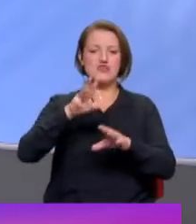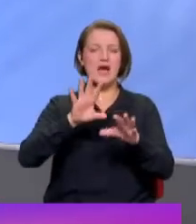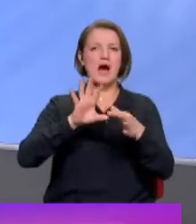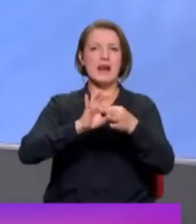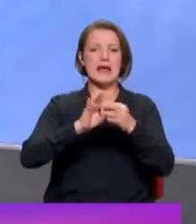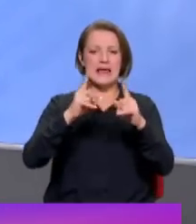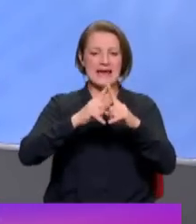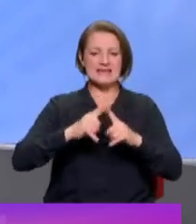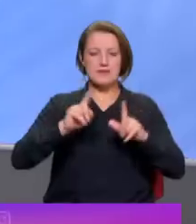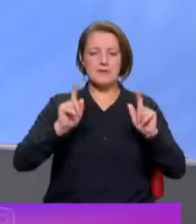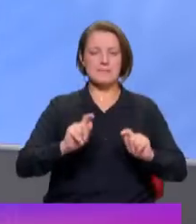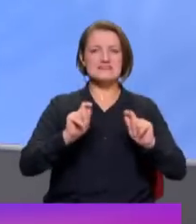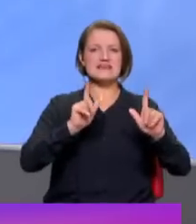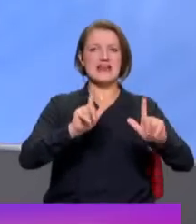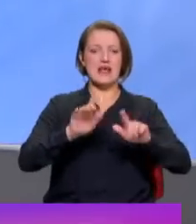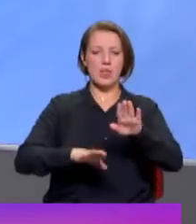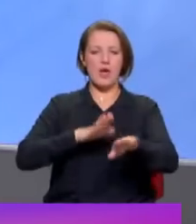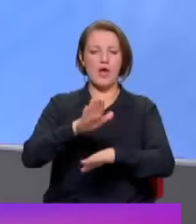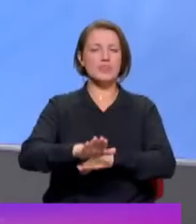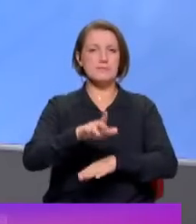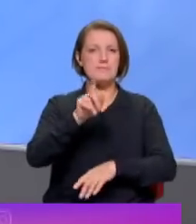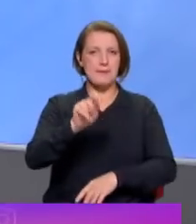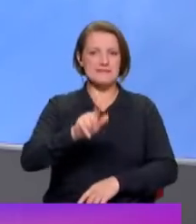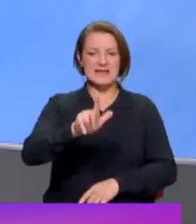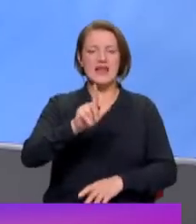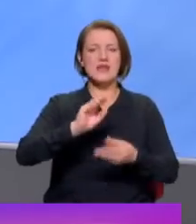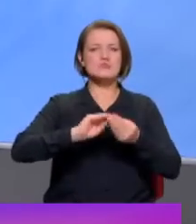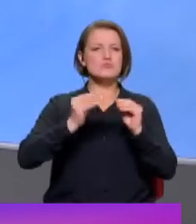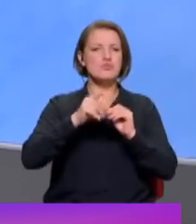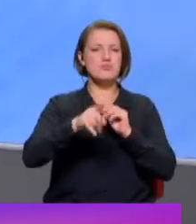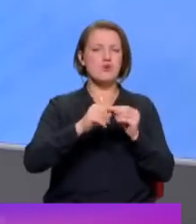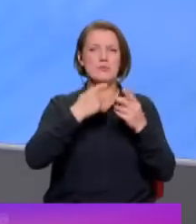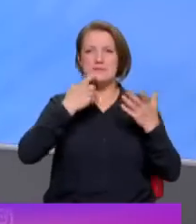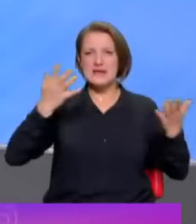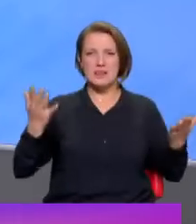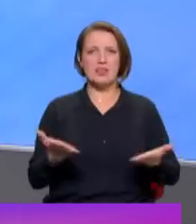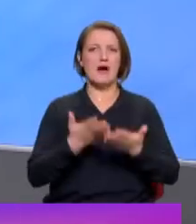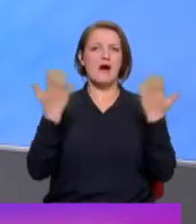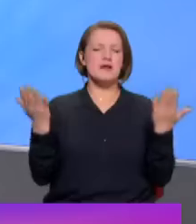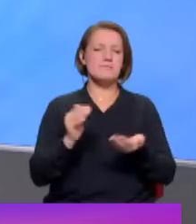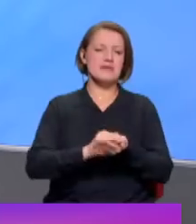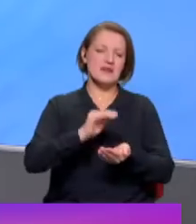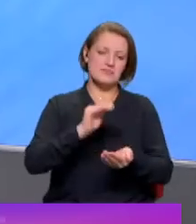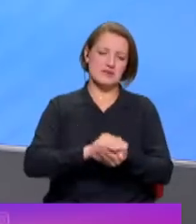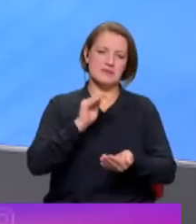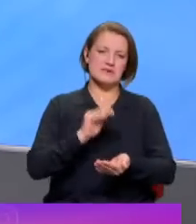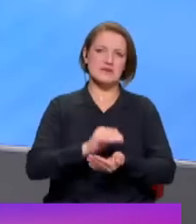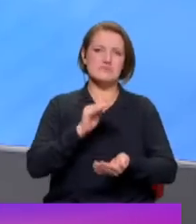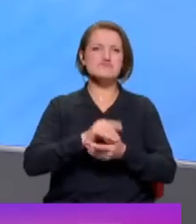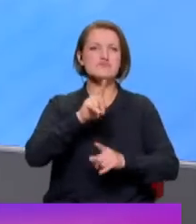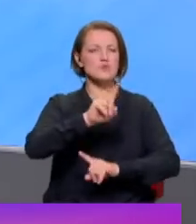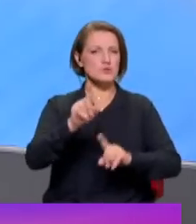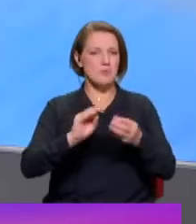hesap yapması gereken adım atması gereken insanlar bu sorunu yıllardır birikerek çoğalan yığılan bu